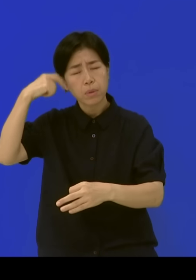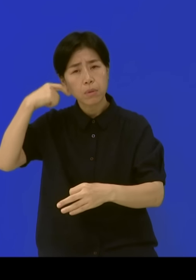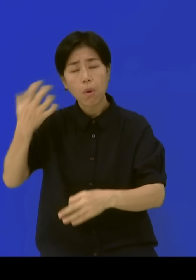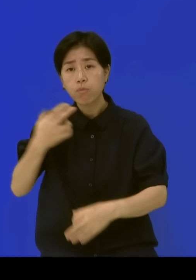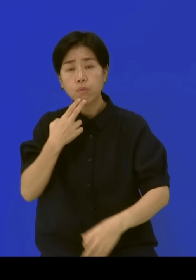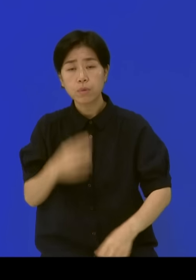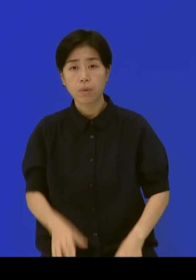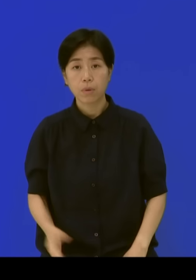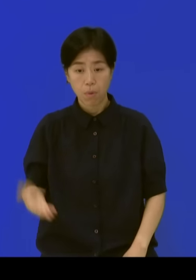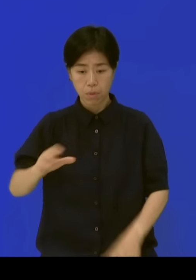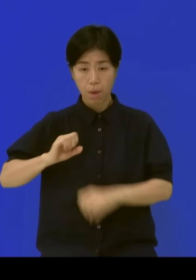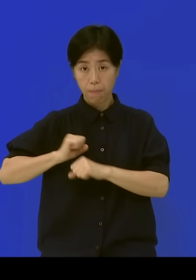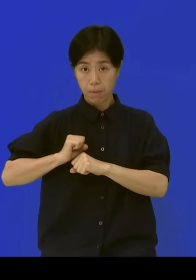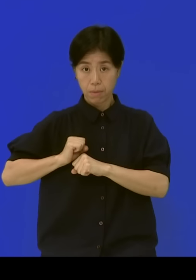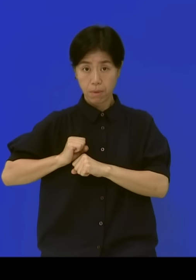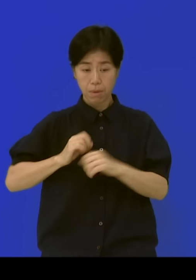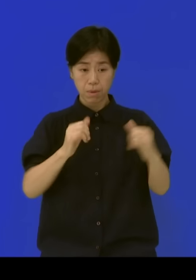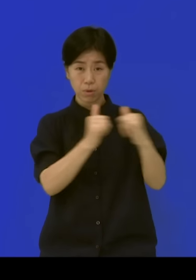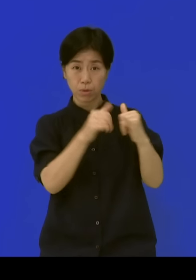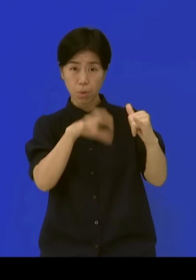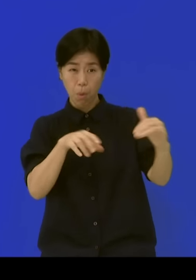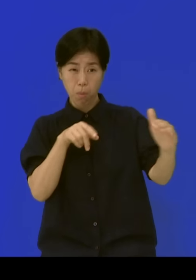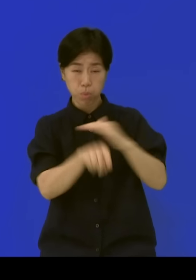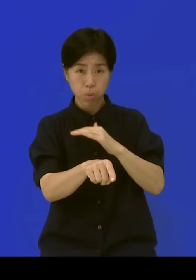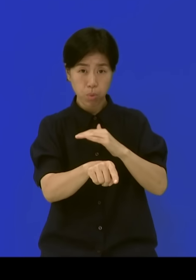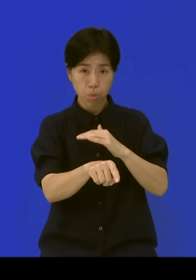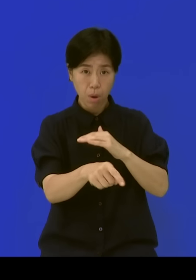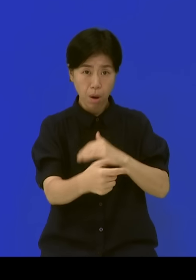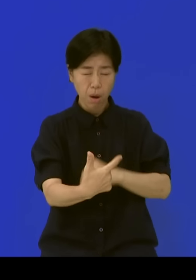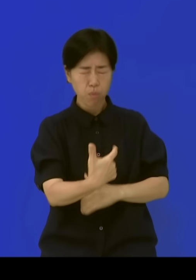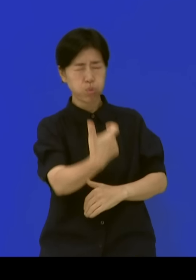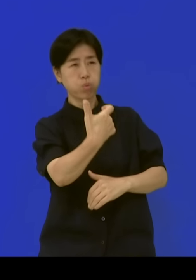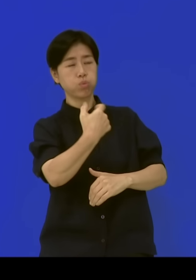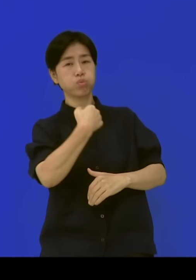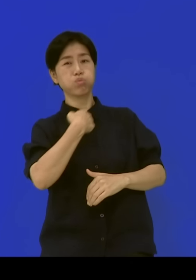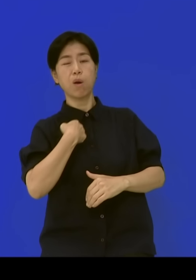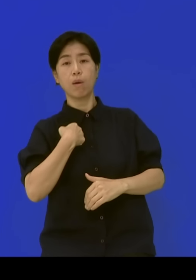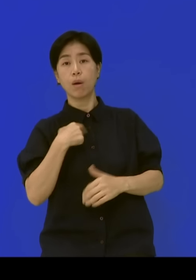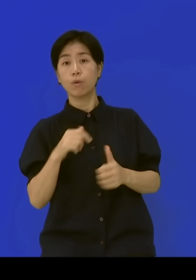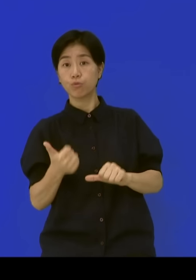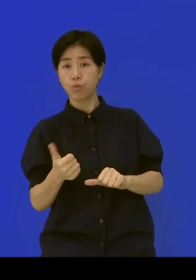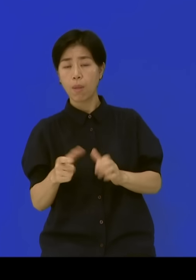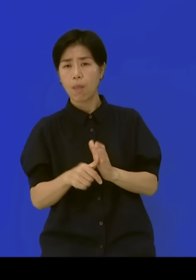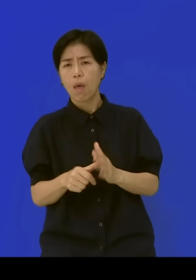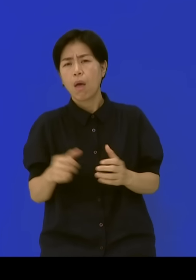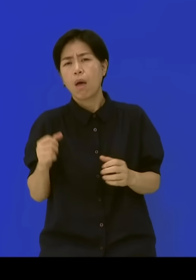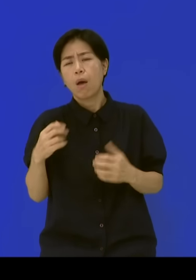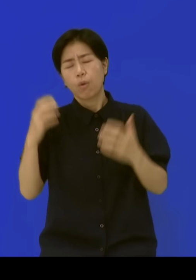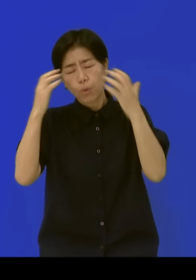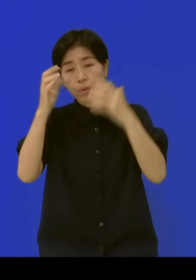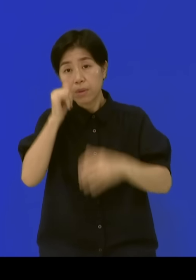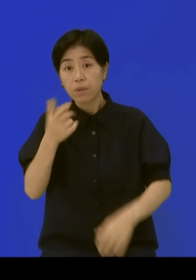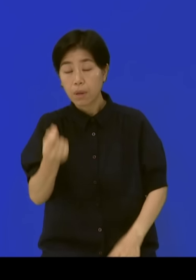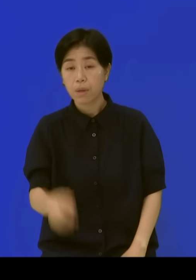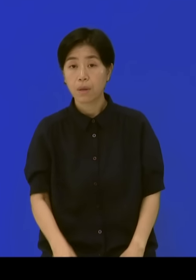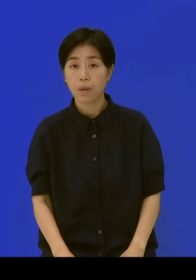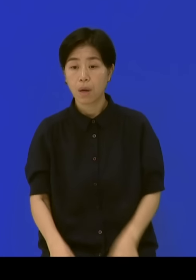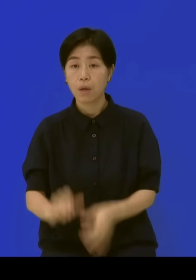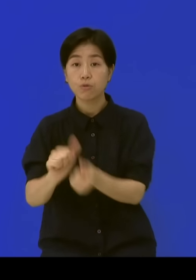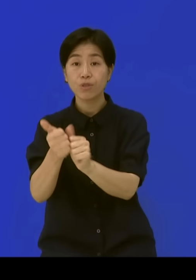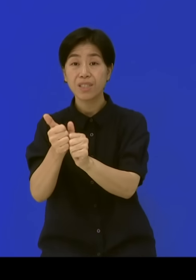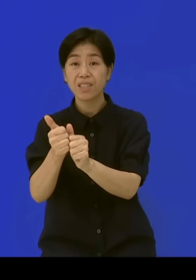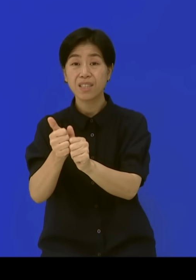병사가 전쟁터에서 총에 맞으면 그건 아프죠. 네. 그리고 주식 시장이 가라앉아서 예. 돈을 잃게